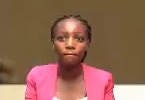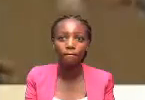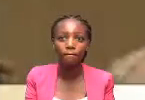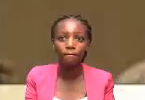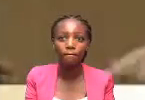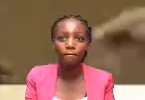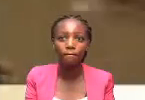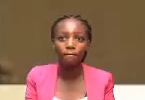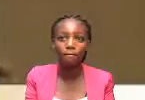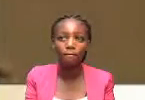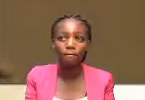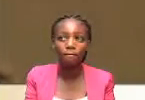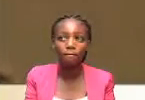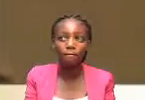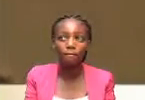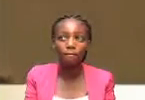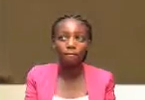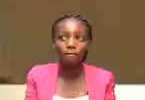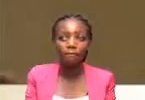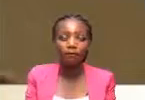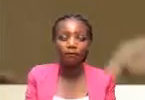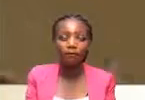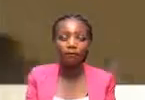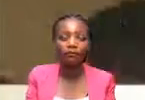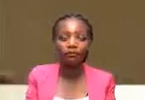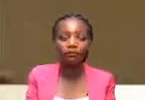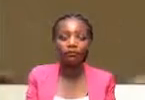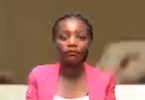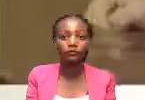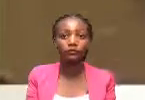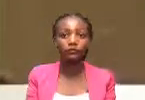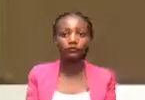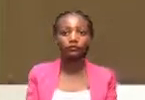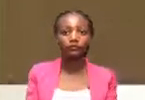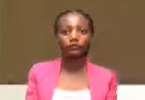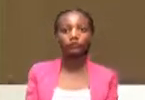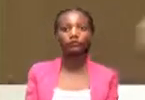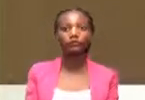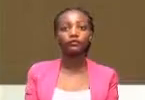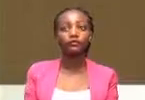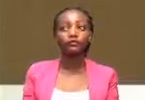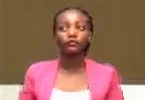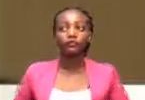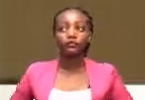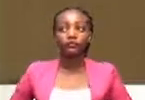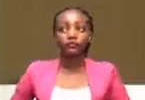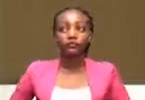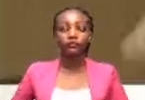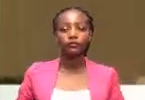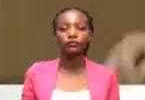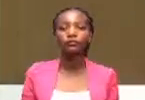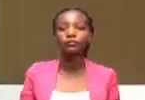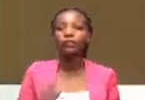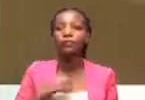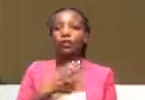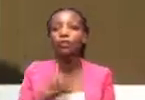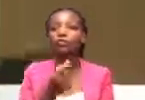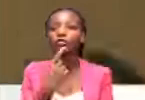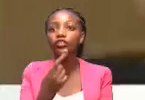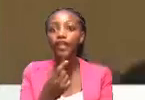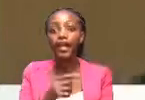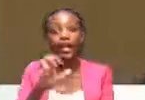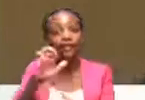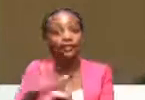Nimekuja hapa na huyu mlumbazo mfupi, na mimi kuambia vijana ya kwamba it is